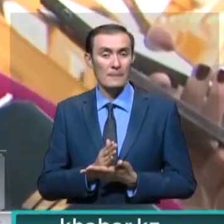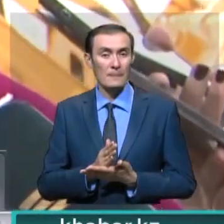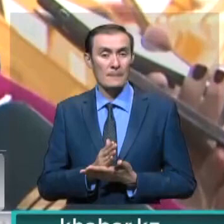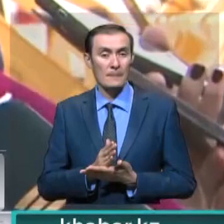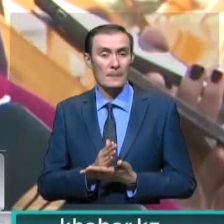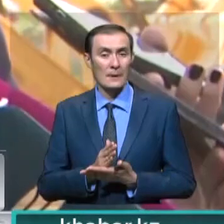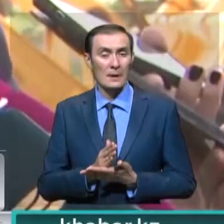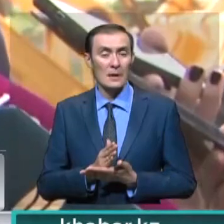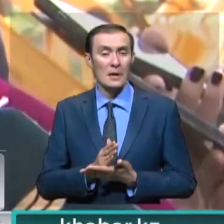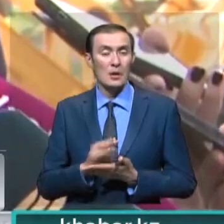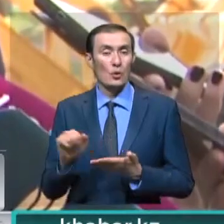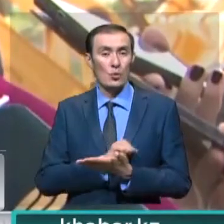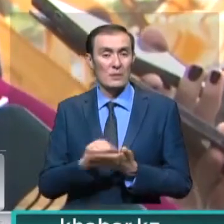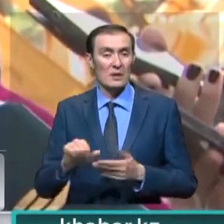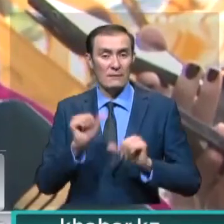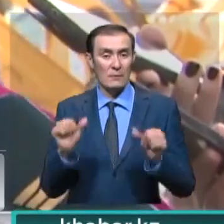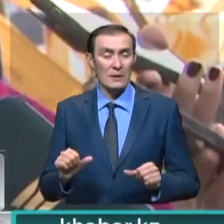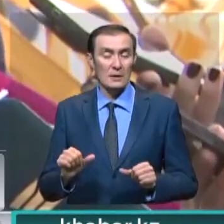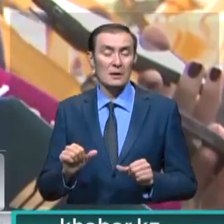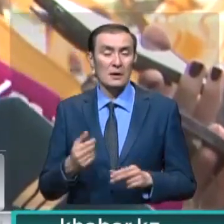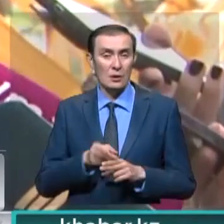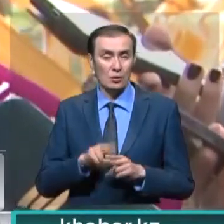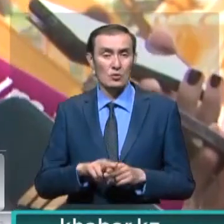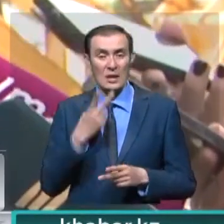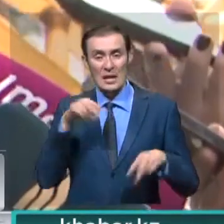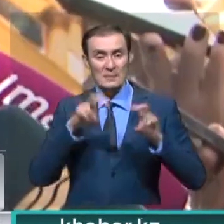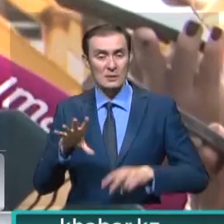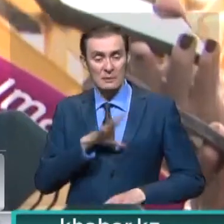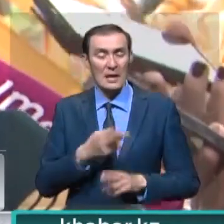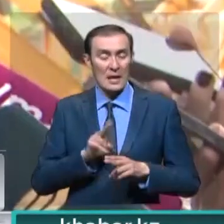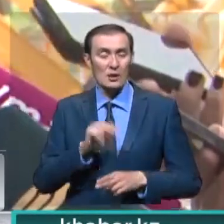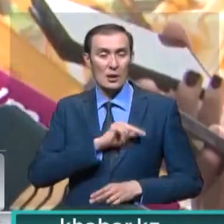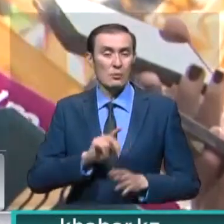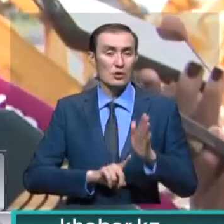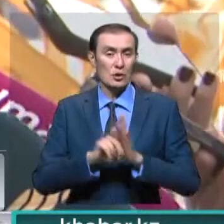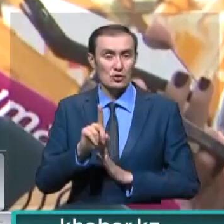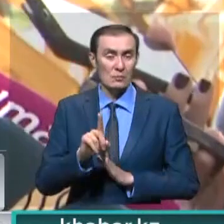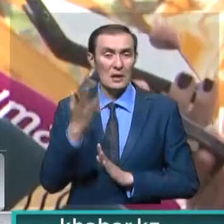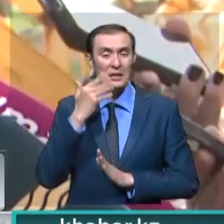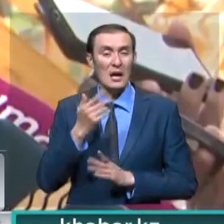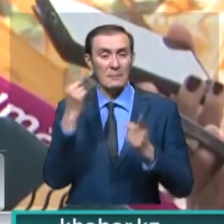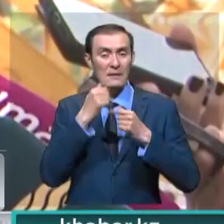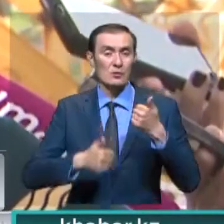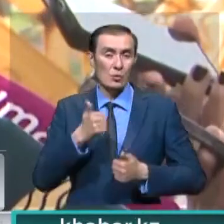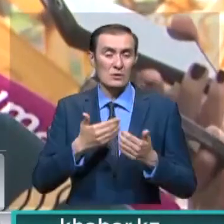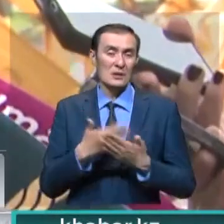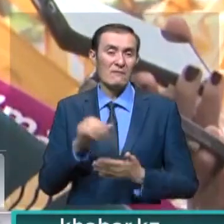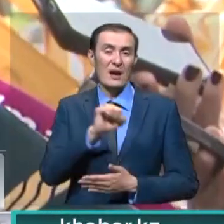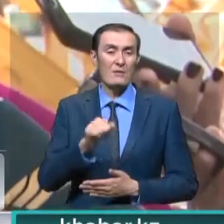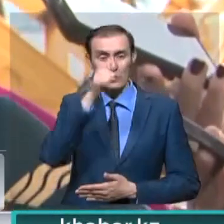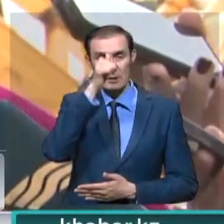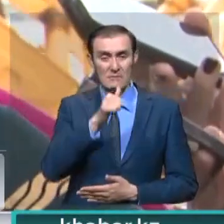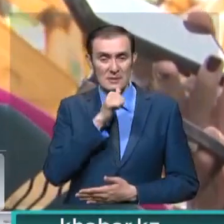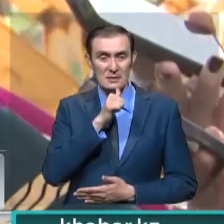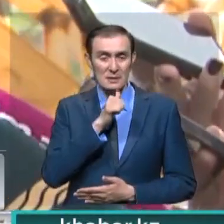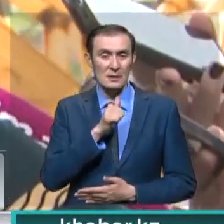имеется ПСД, проектно-сметная документация, которая прошла экспертизу. Эти работы начнутся, как объявят конкурс, где-то в августе месяце эти работы